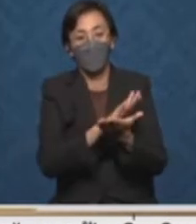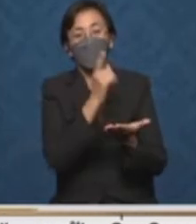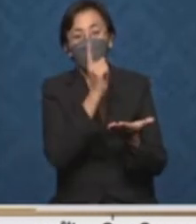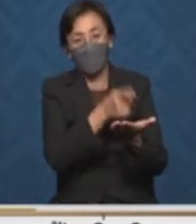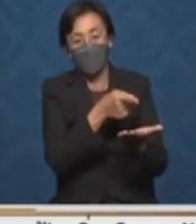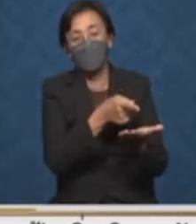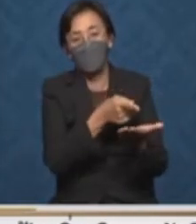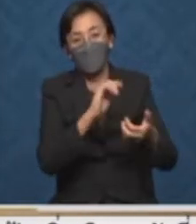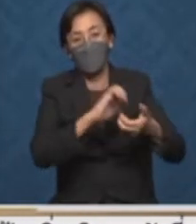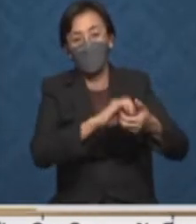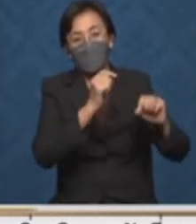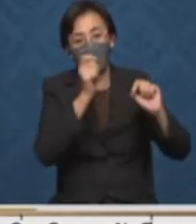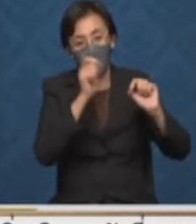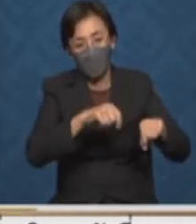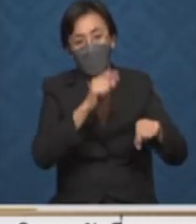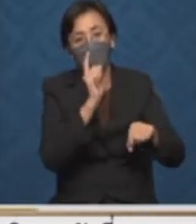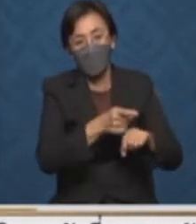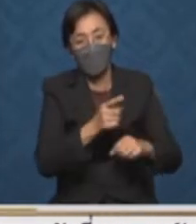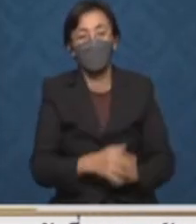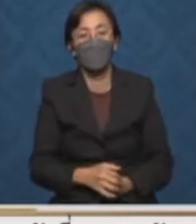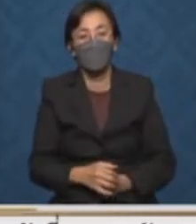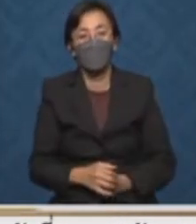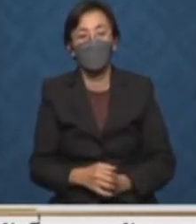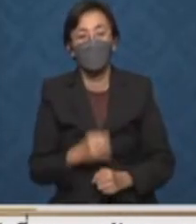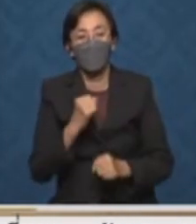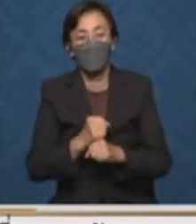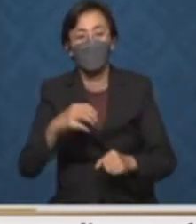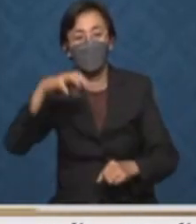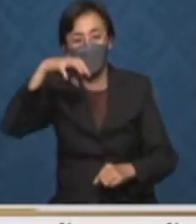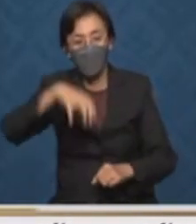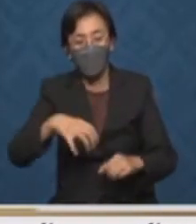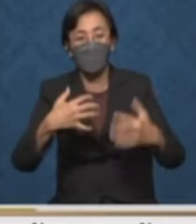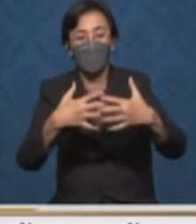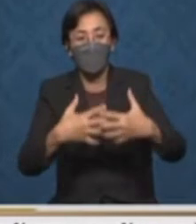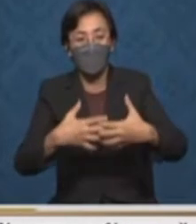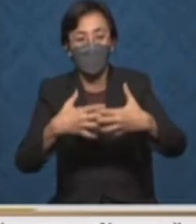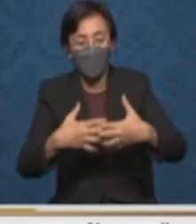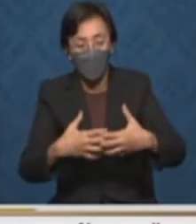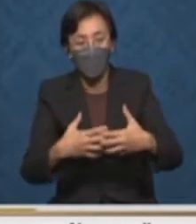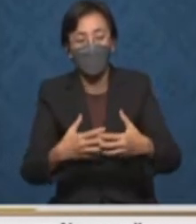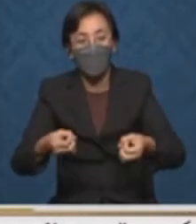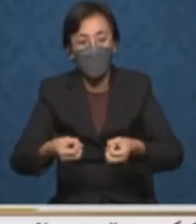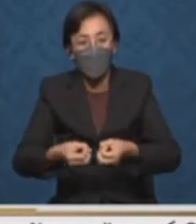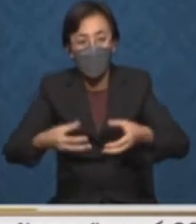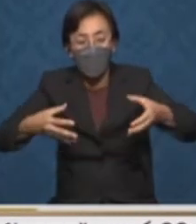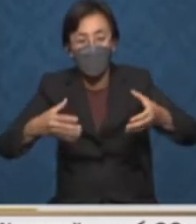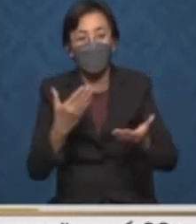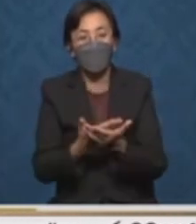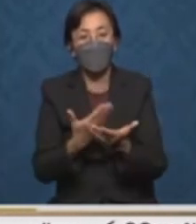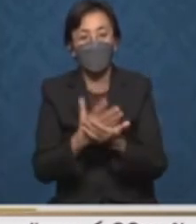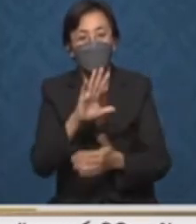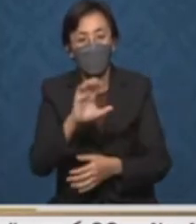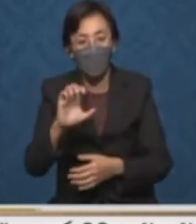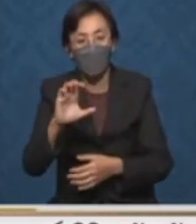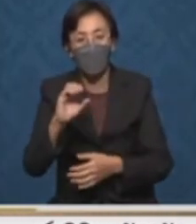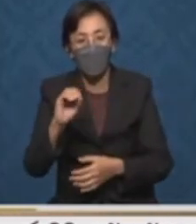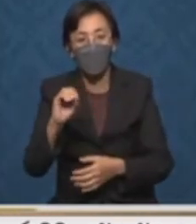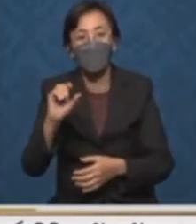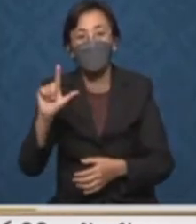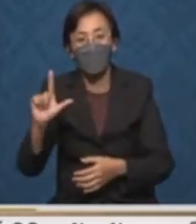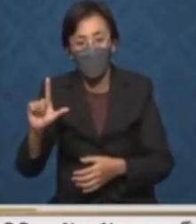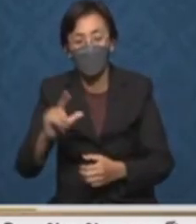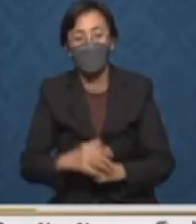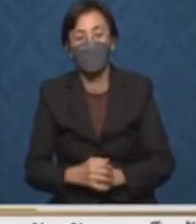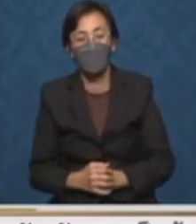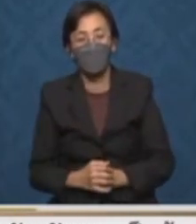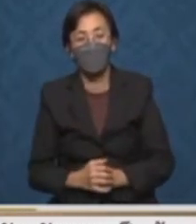โรงเขาสร้างอะไรครับท่านประธานฮะสร้างโรงงานวัตถุระเบิดมูลค่า550ล้าน